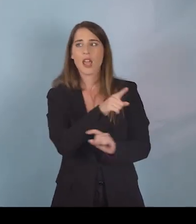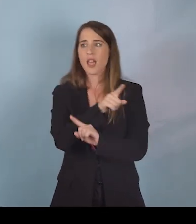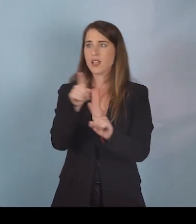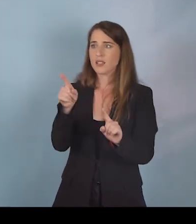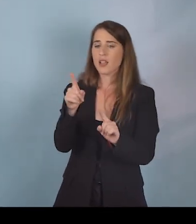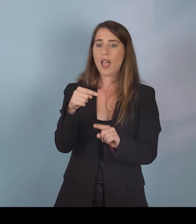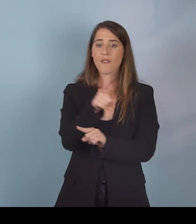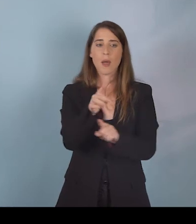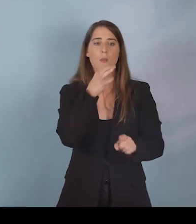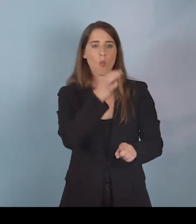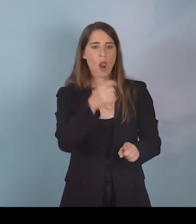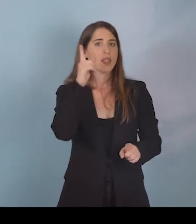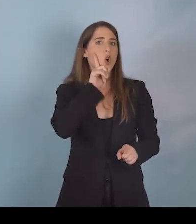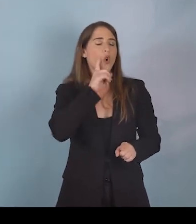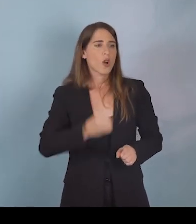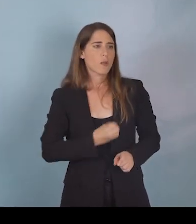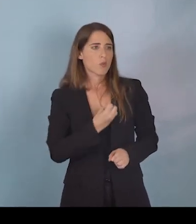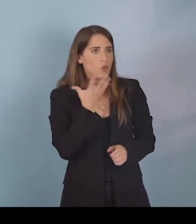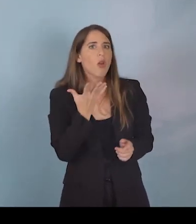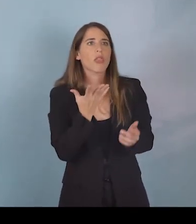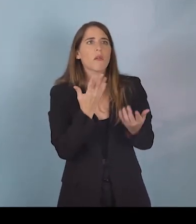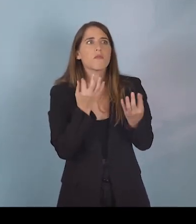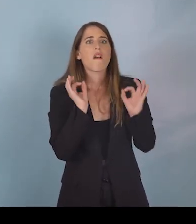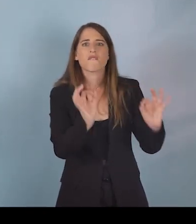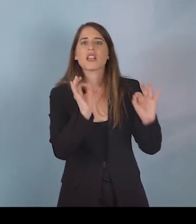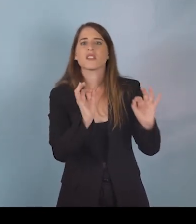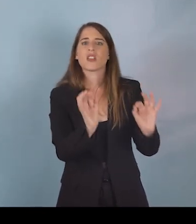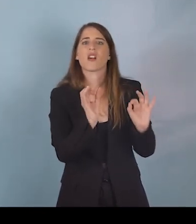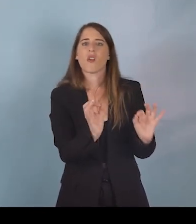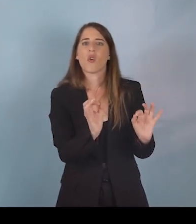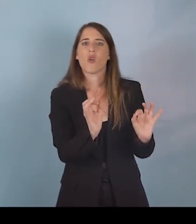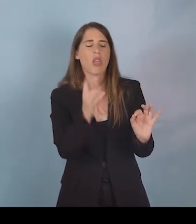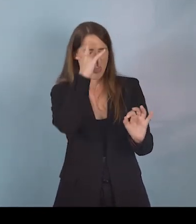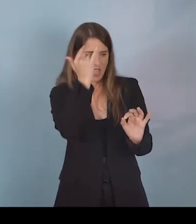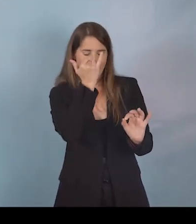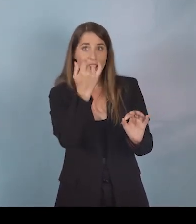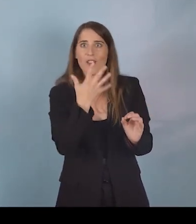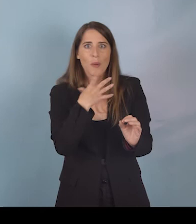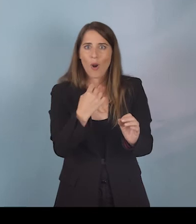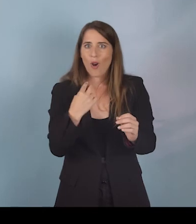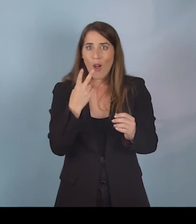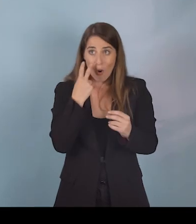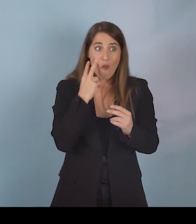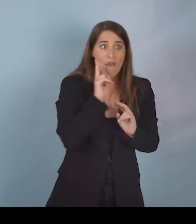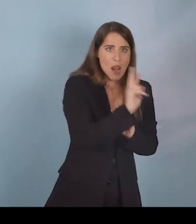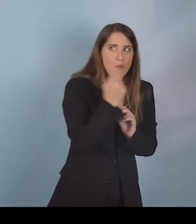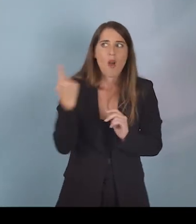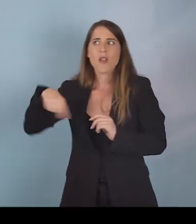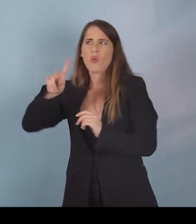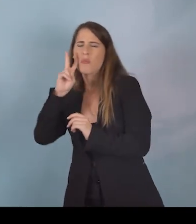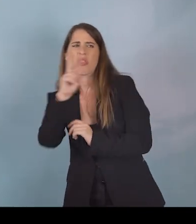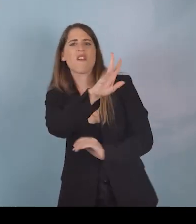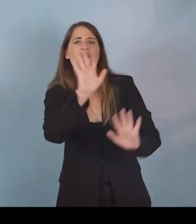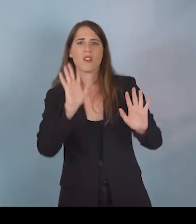να αντιμετωπίσω, γιατί για αυτήν είναι απολύτως αυτονόητα. Αυτά που θέτετε εσείς, για αυτήν είναι απολύτως αυτονόητο ότι είναι έτσι και δεν καταλαβαίνει